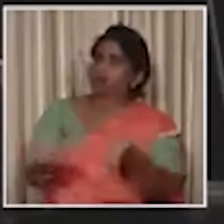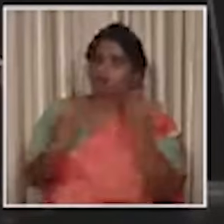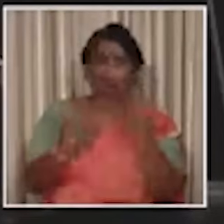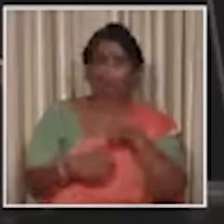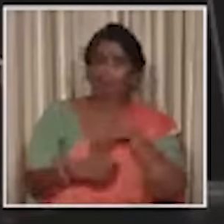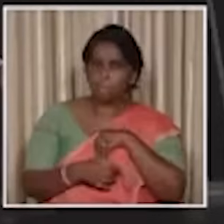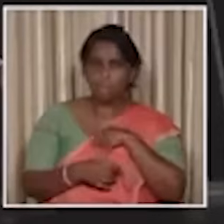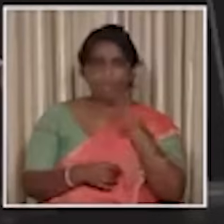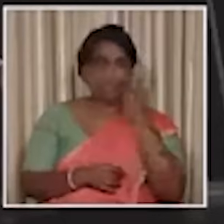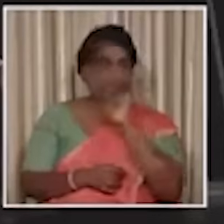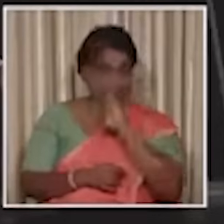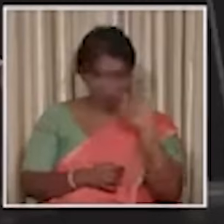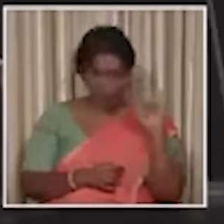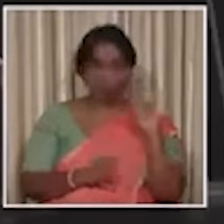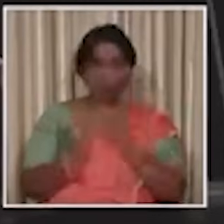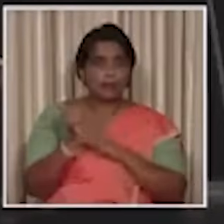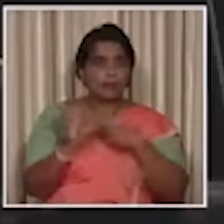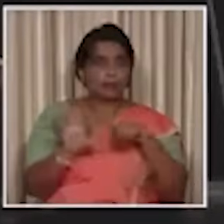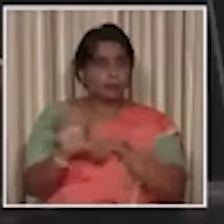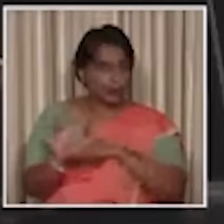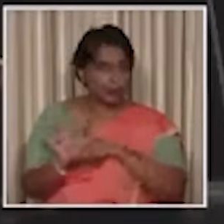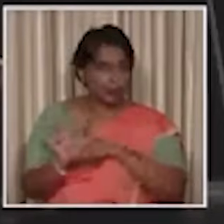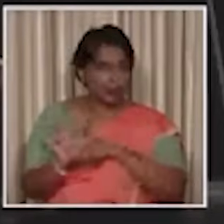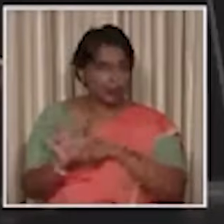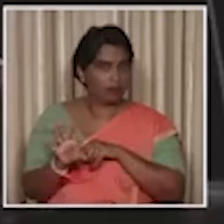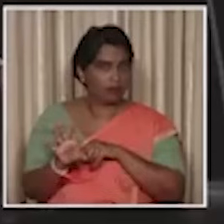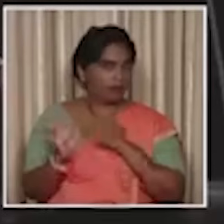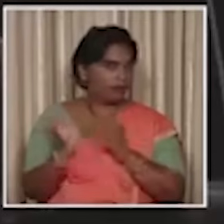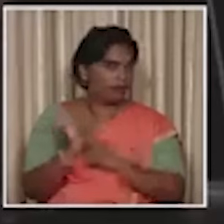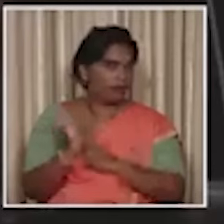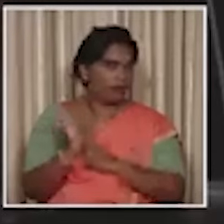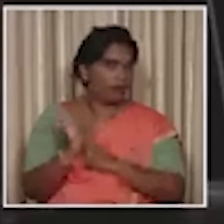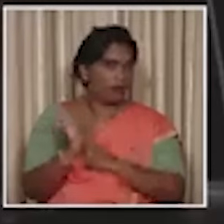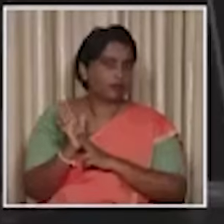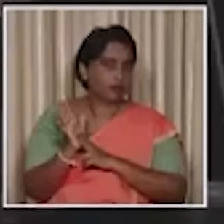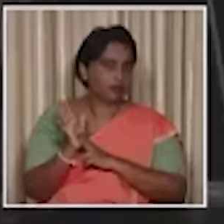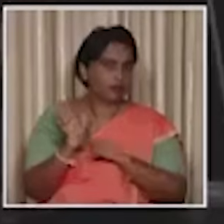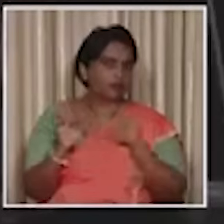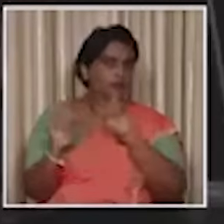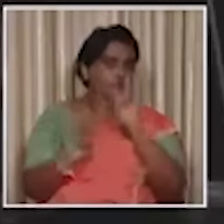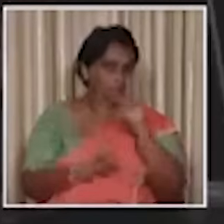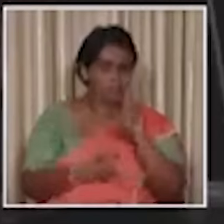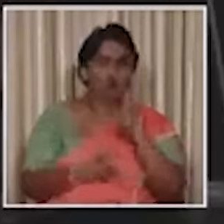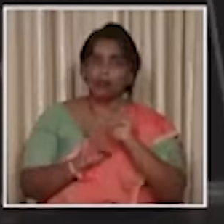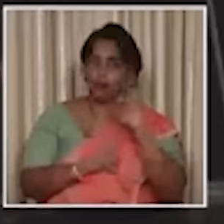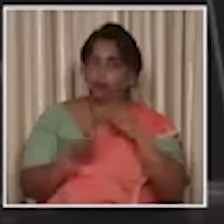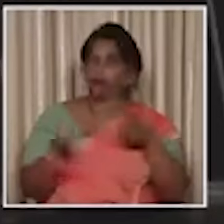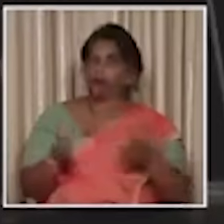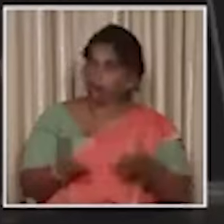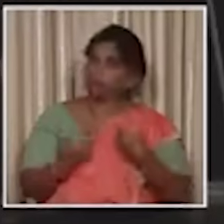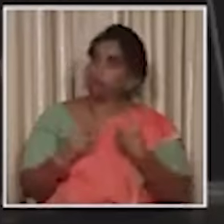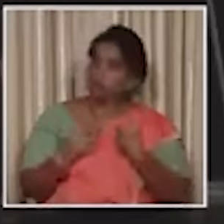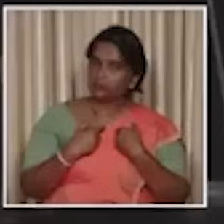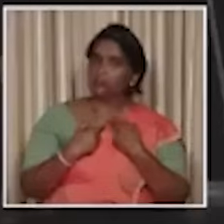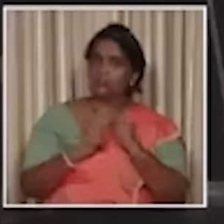2016 மே மாதம் 21 சாரி நவம்பர் மாதம் 21 இதே பாராளுமன்றத்தில் நாங்கள் 16